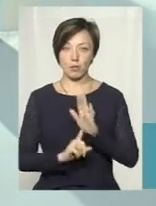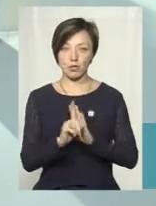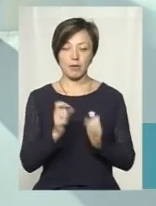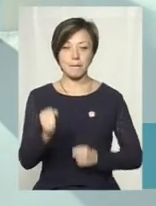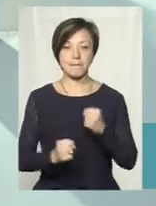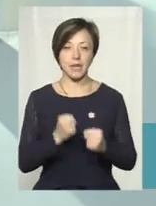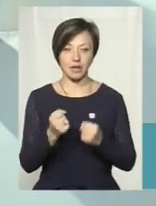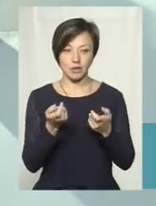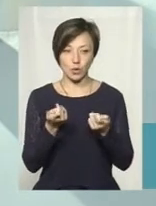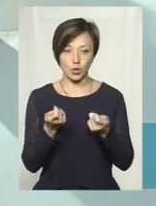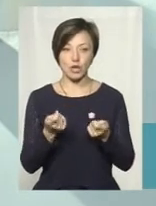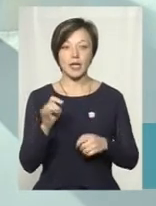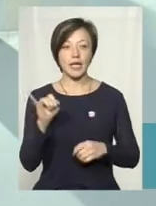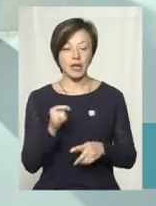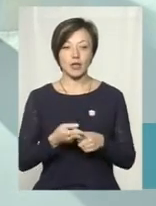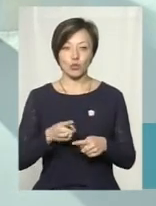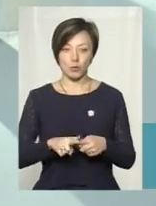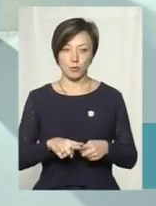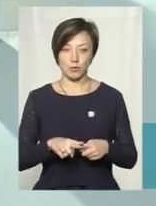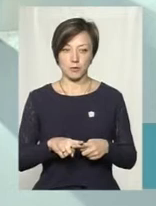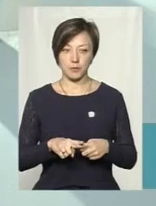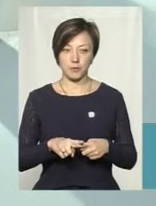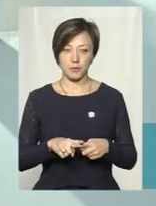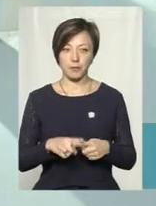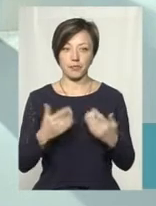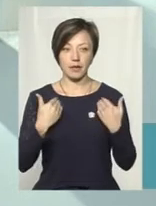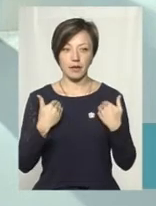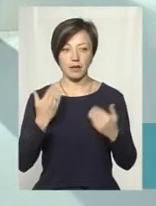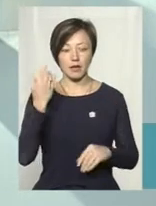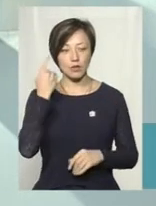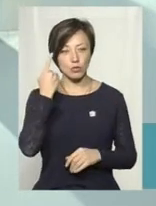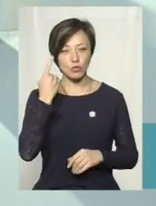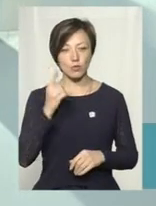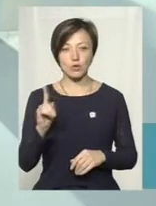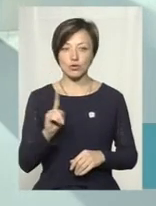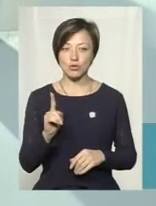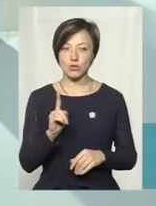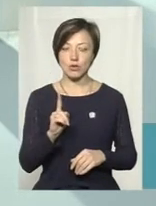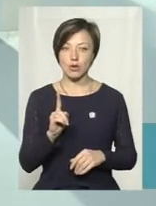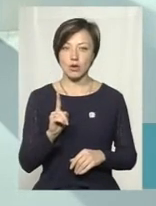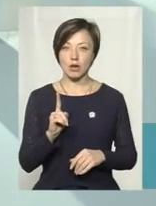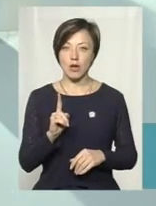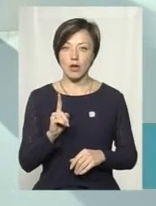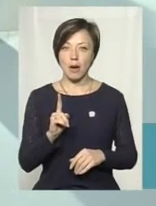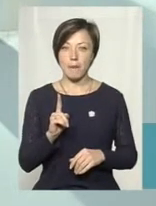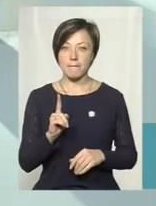трошки бігати. І тому я думаю, що мотивація така,